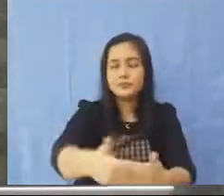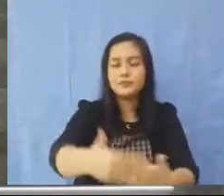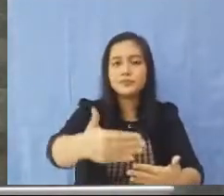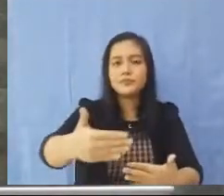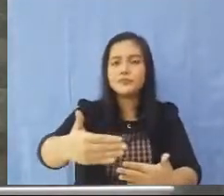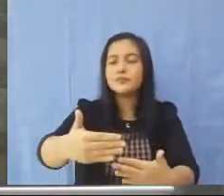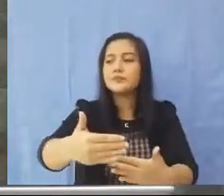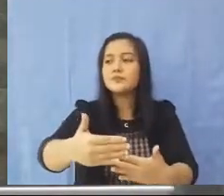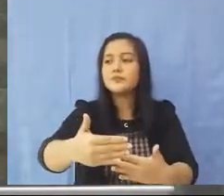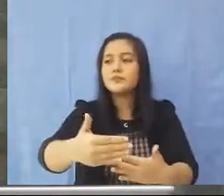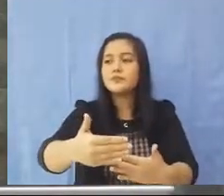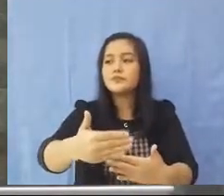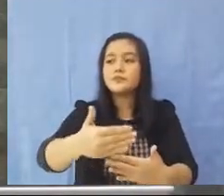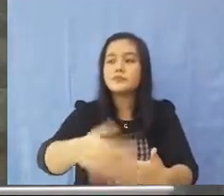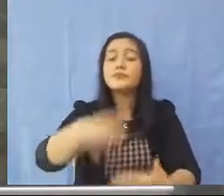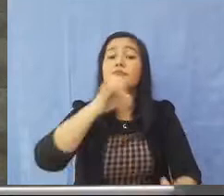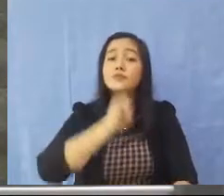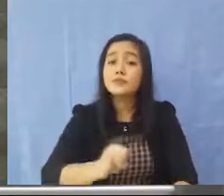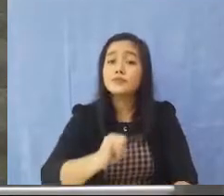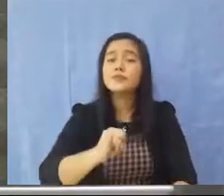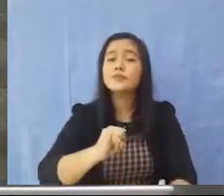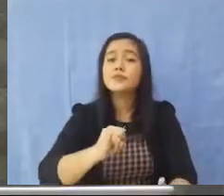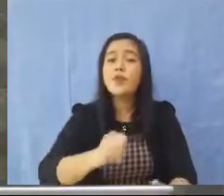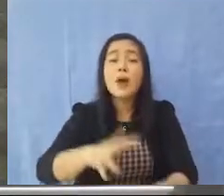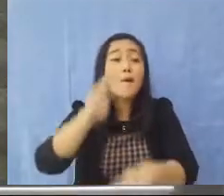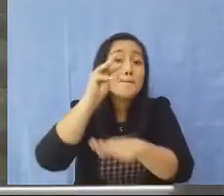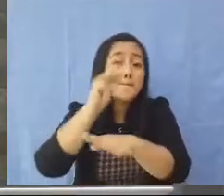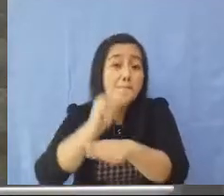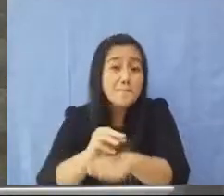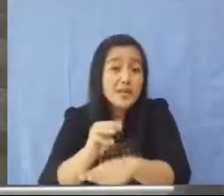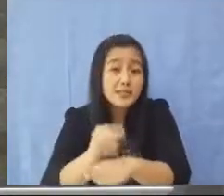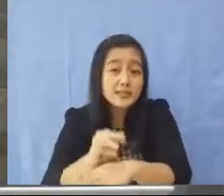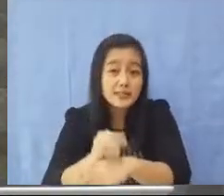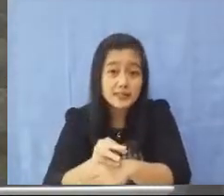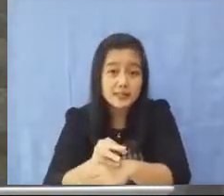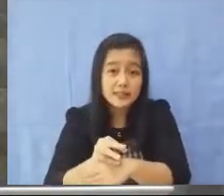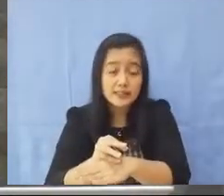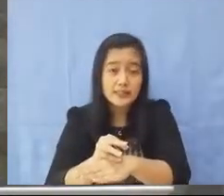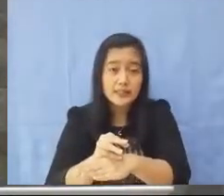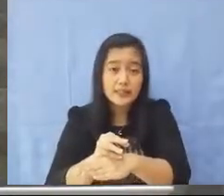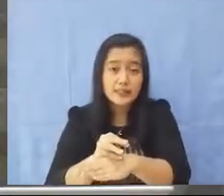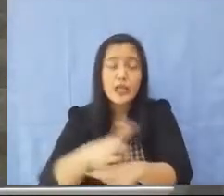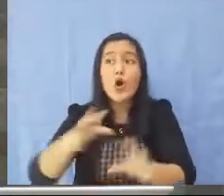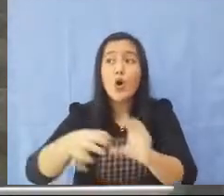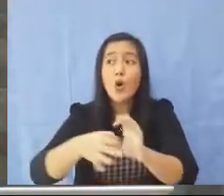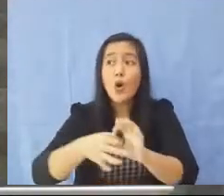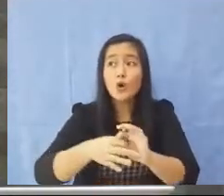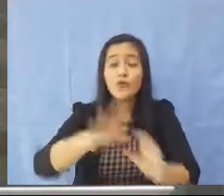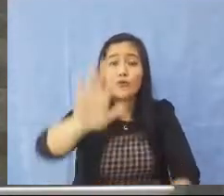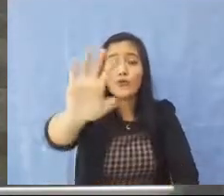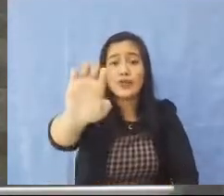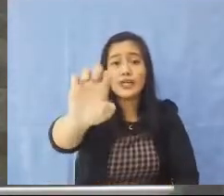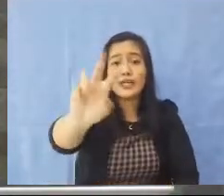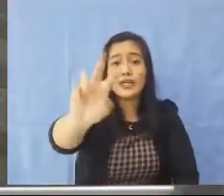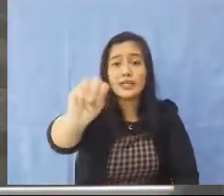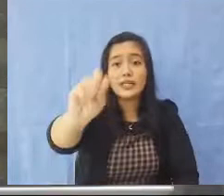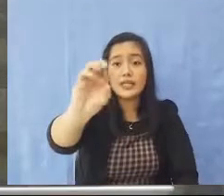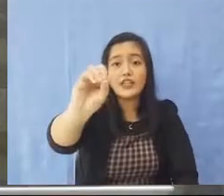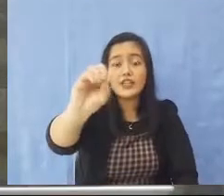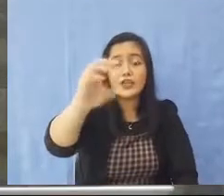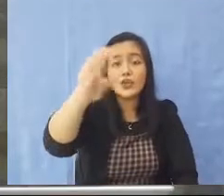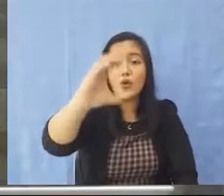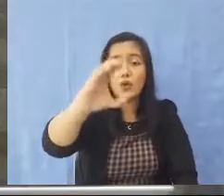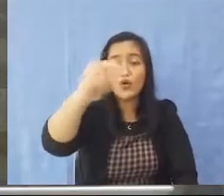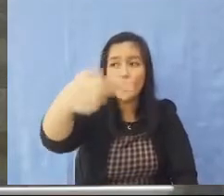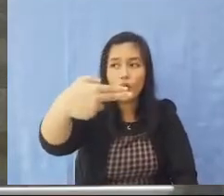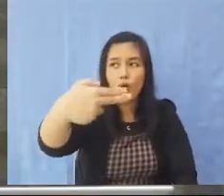of man is the ministry and translation of Enoch. Yan, dyan po natin mapag-aaralan po